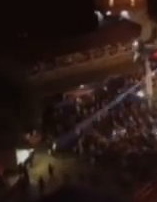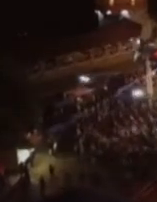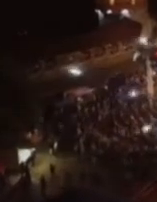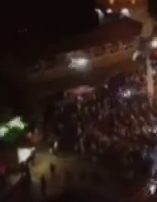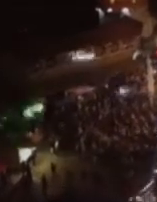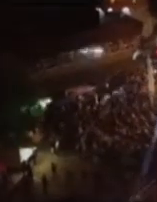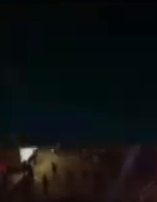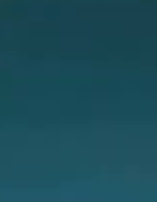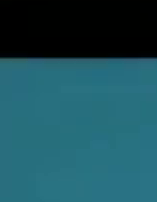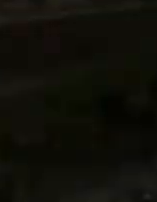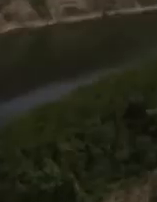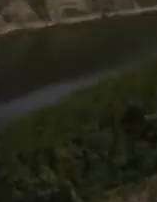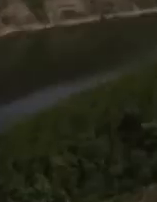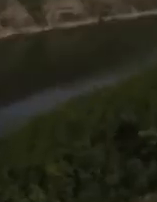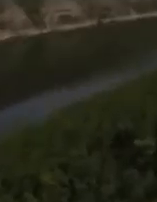Музика